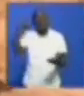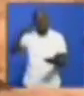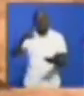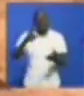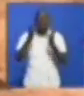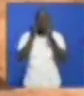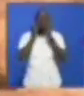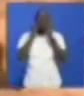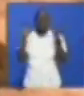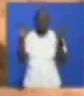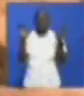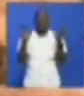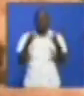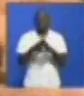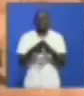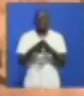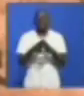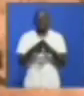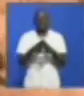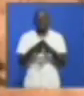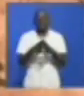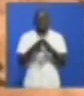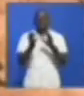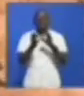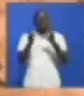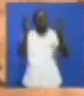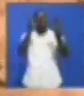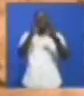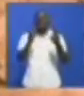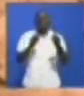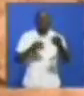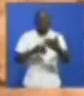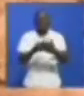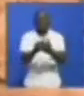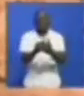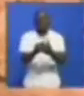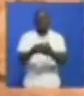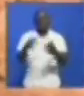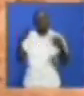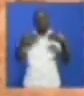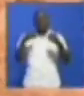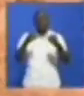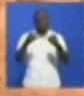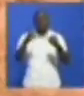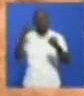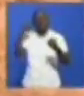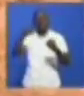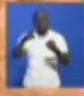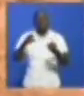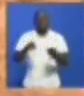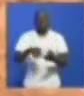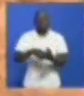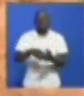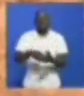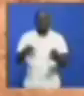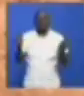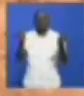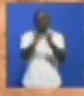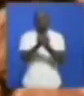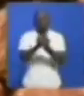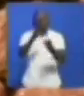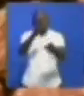mais la forme est arrivée, puis c'est en forme. Même si tu tombes ça, tu vas reprendre